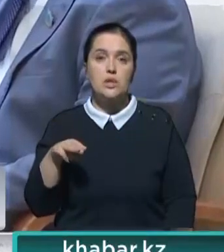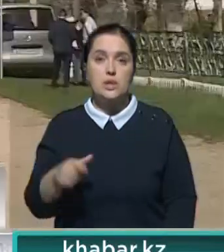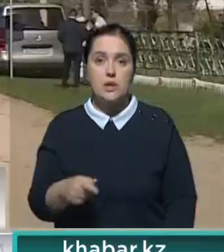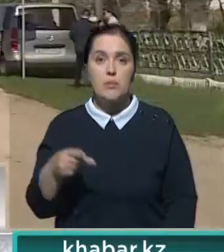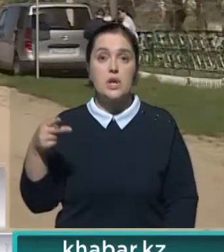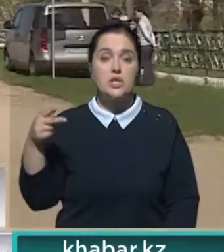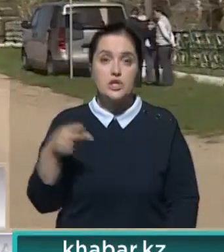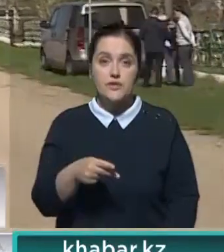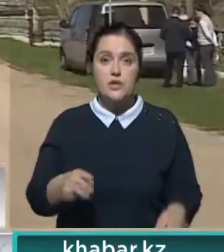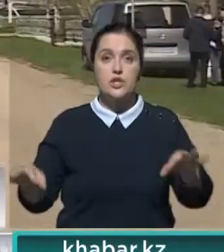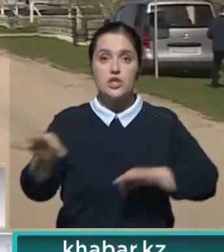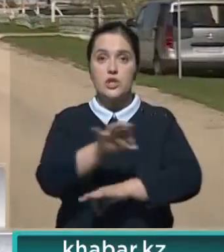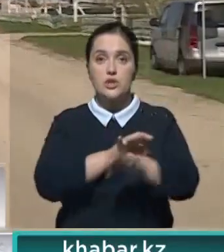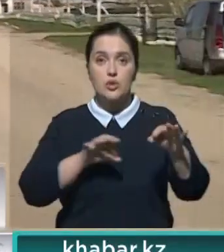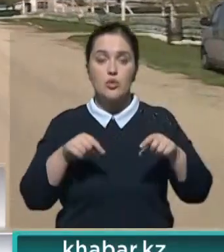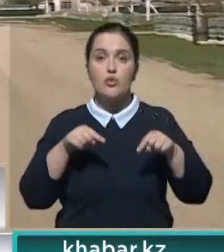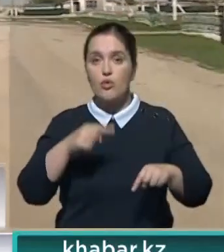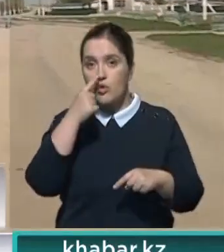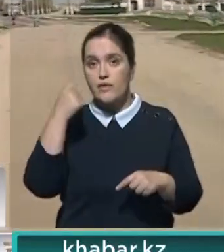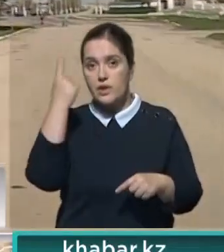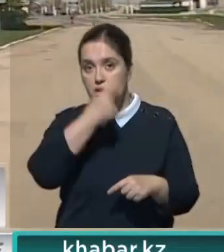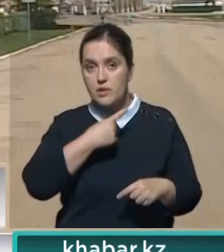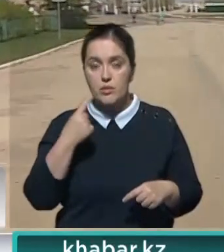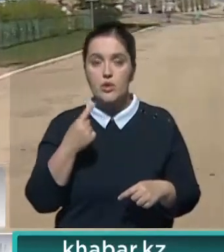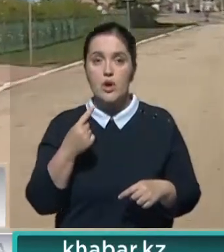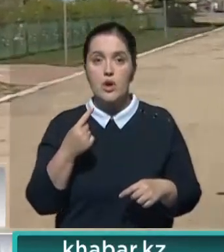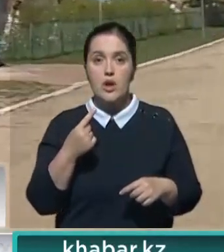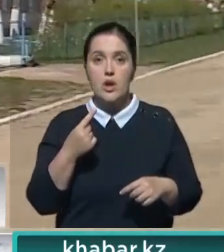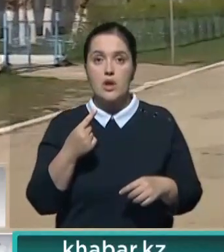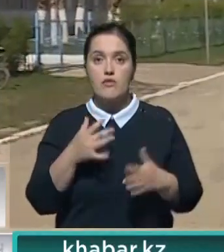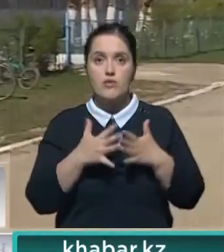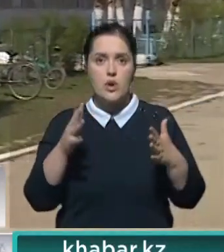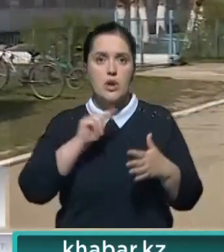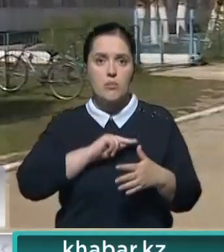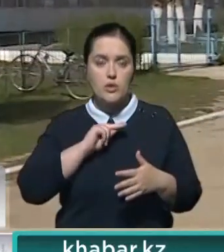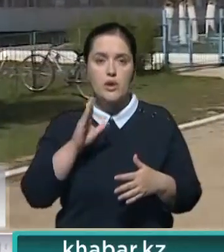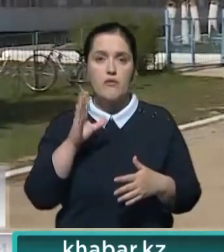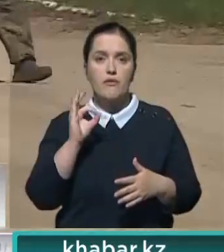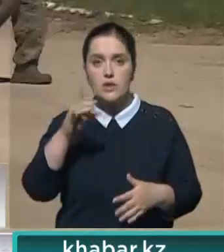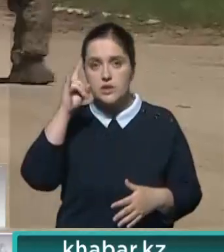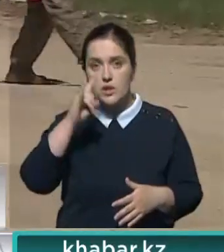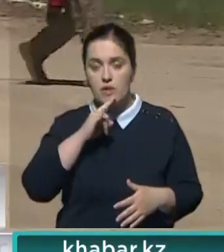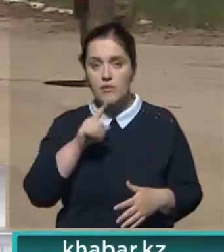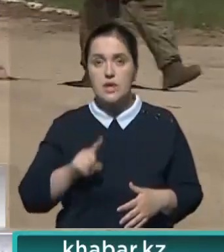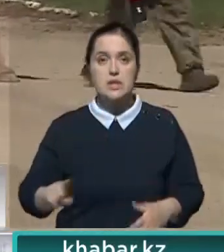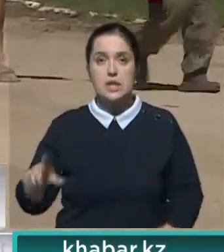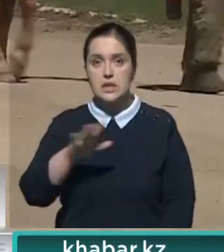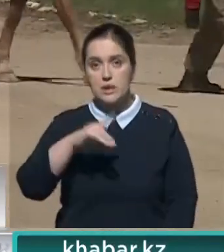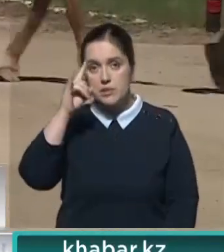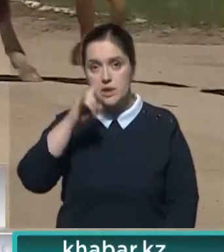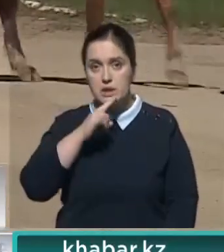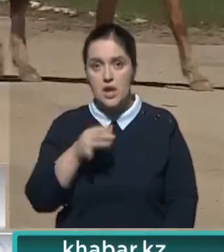триллиона тенге. И почти 2000 проектов реализуют уже в текущем году. При этом больше всего работы ожидается в